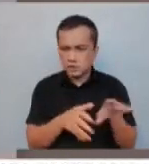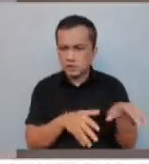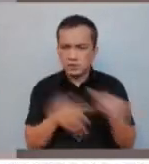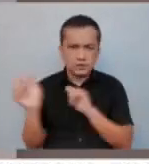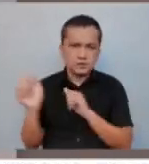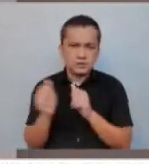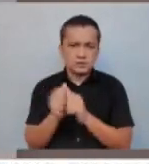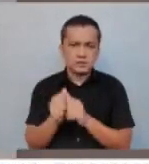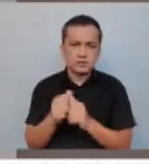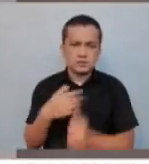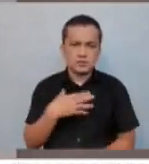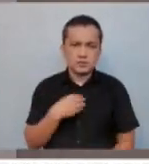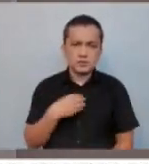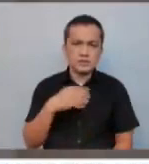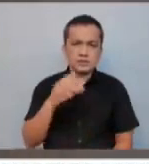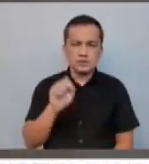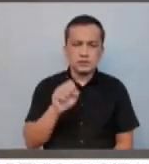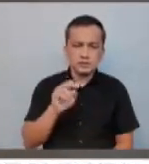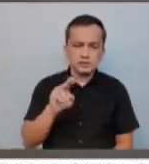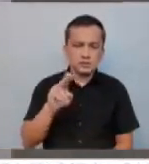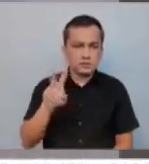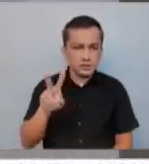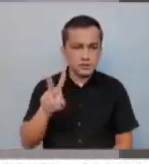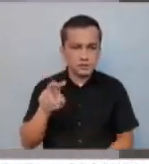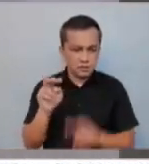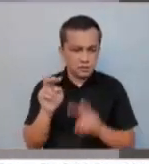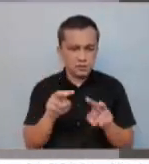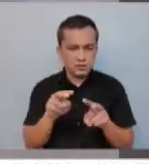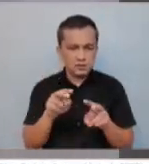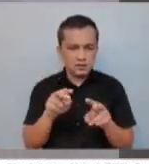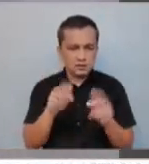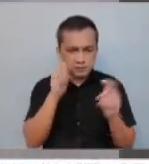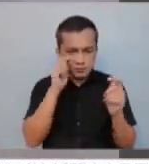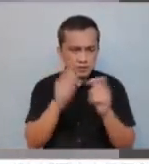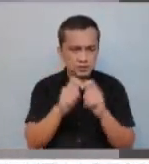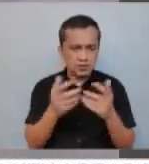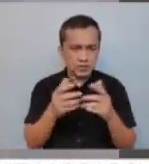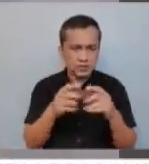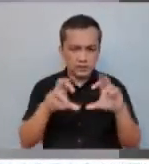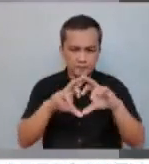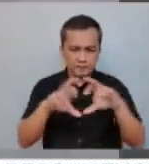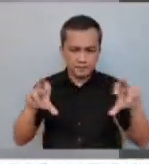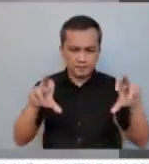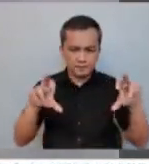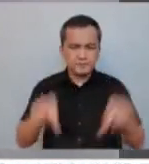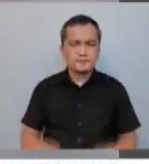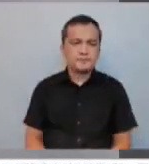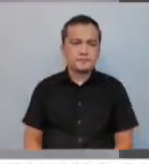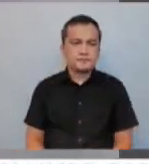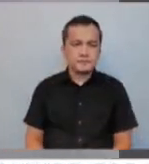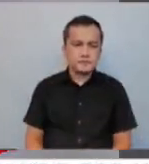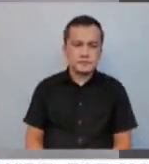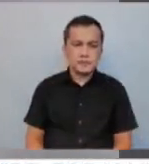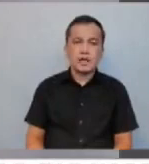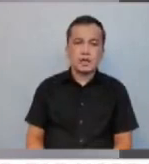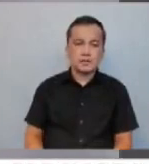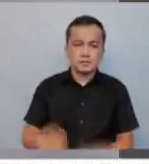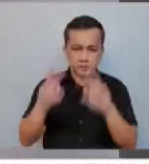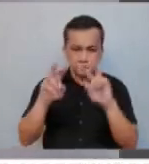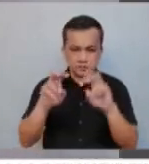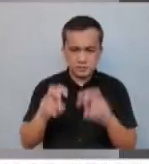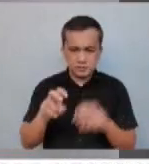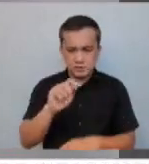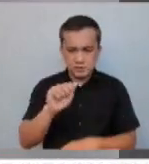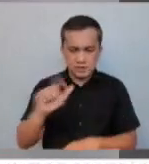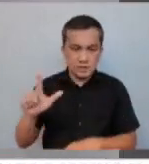puting SUV na kapansin-pansin parehong walang mga plaka. Nabatid na iniimbestigahan na ng Taal Municipal Police Station